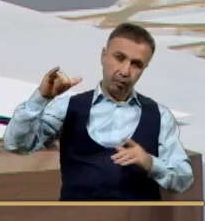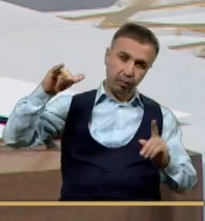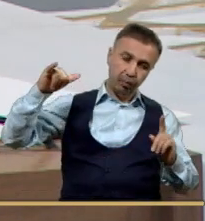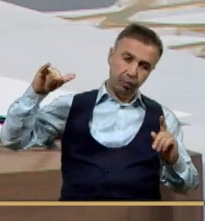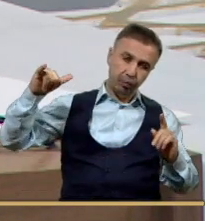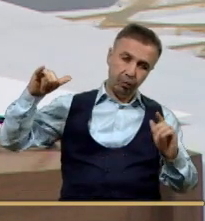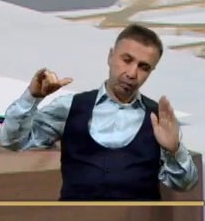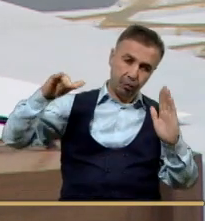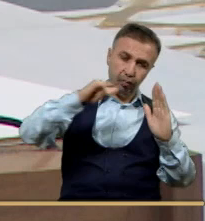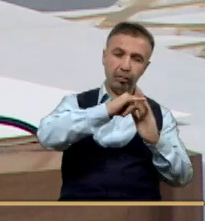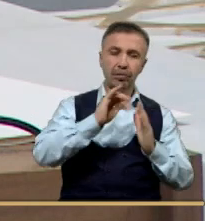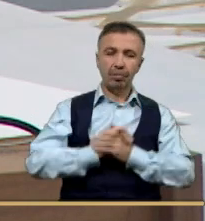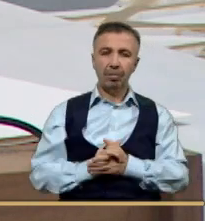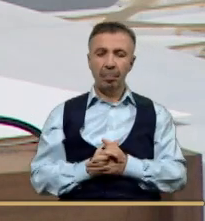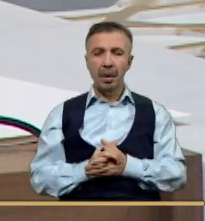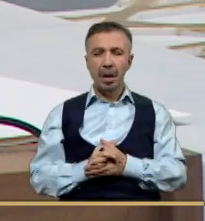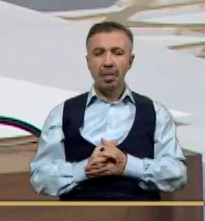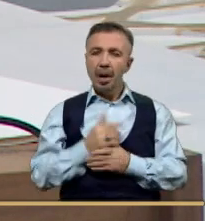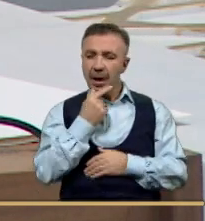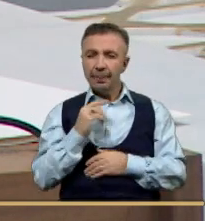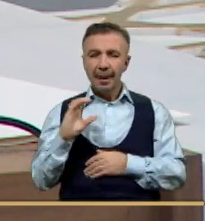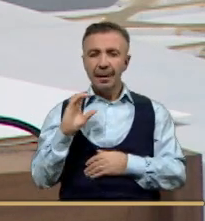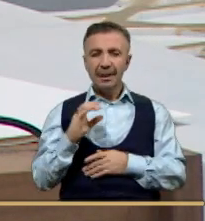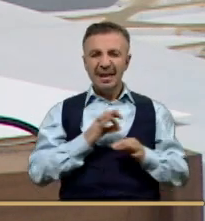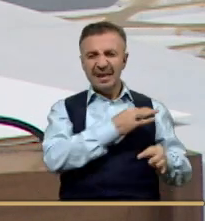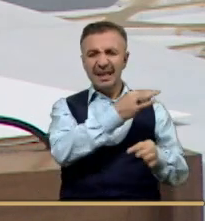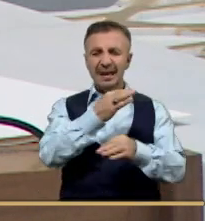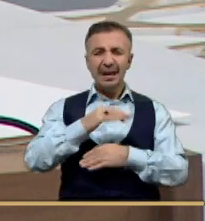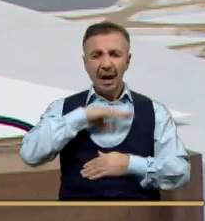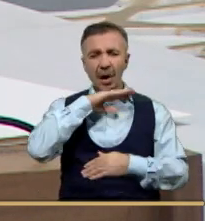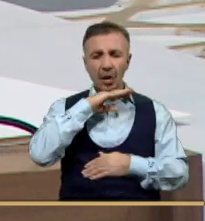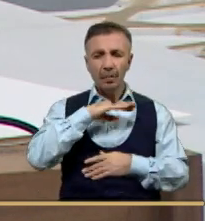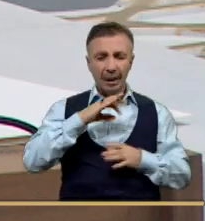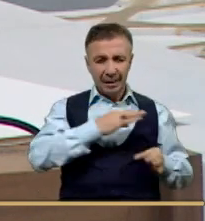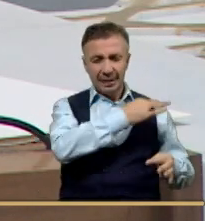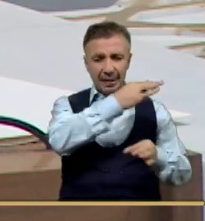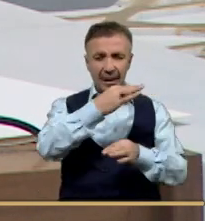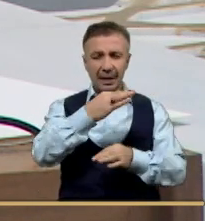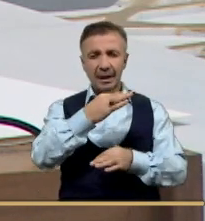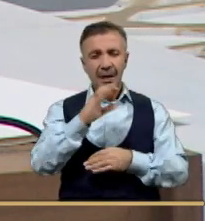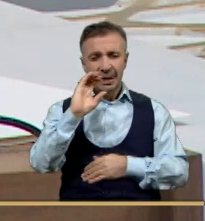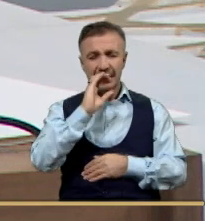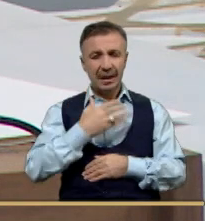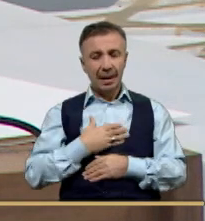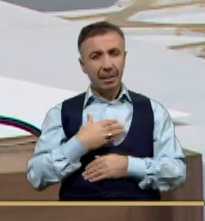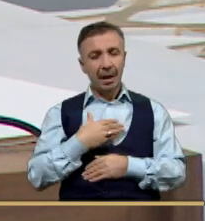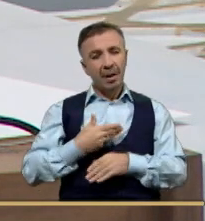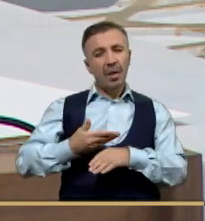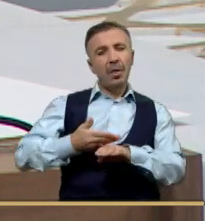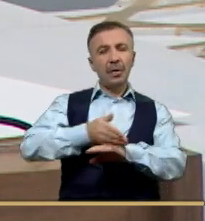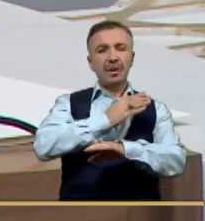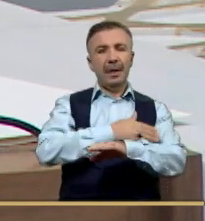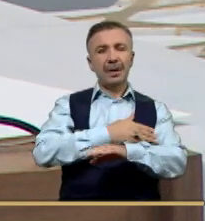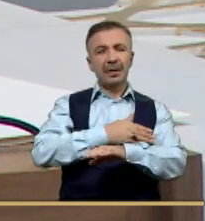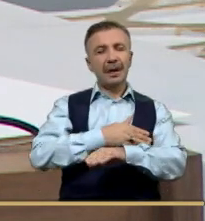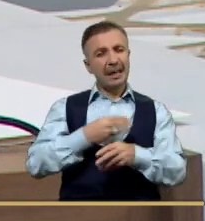İslam'a insanların bakışları, Batılıların bakışları neydi, nasıldı? Müsbet idi. Ve insanlar